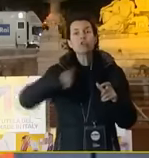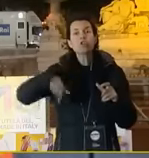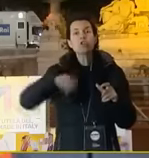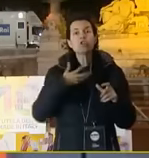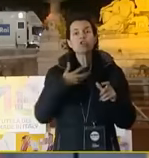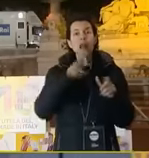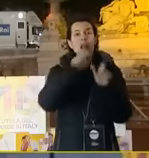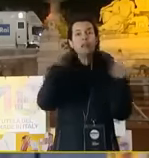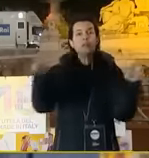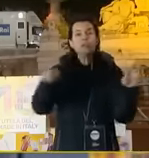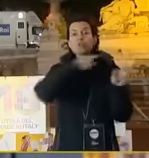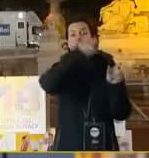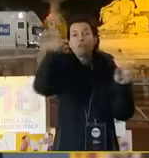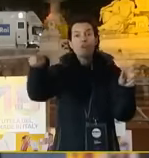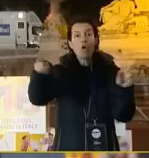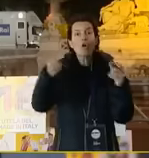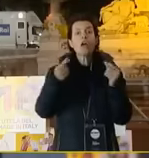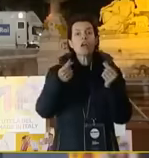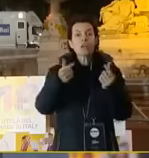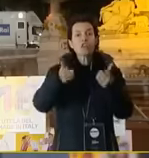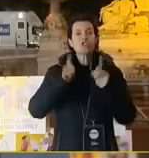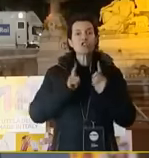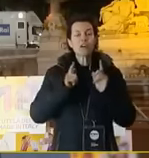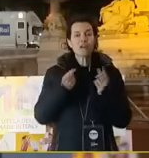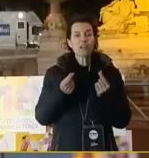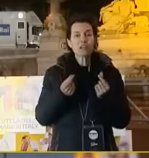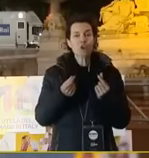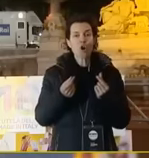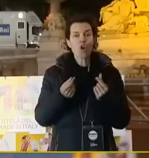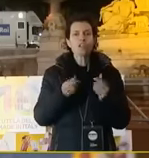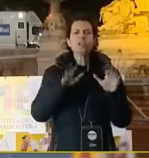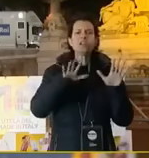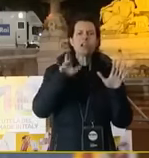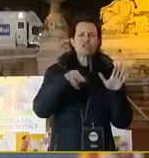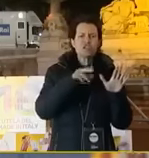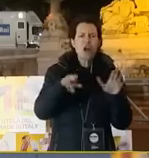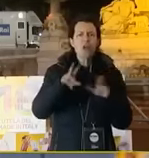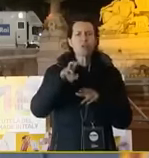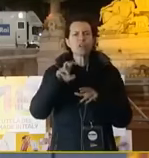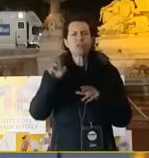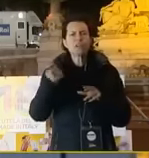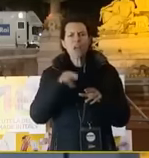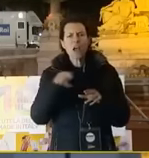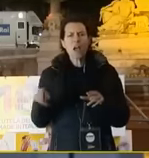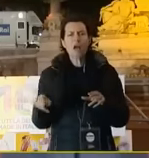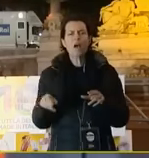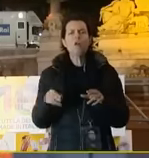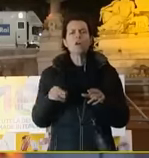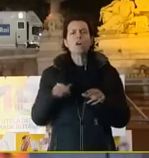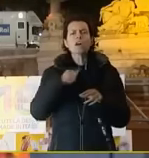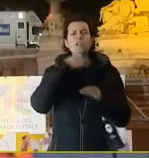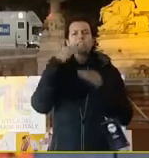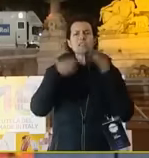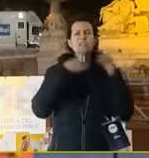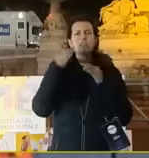Abbiamo affermato degli esempi importantissimi, che la politica si può fare senza soldi in un altro modo, che la politica non è semplicemente una